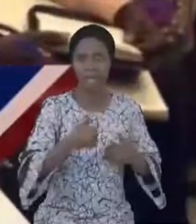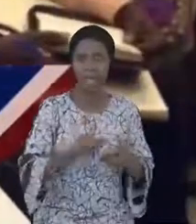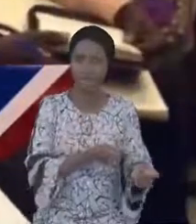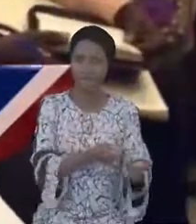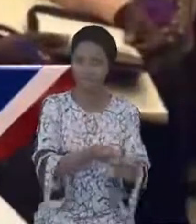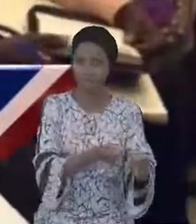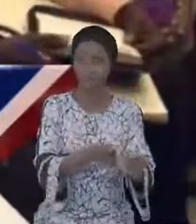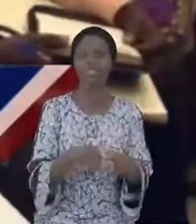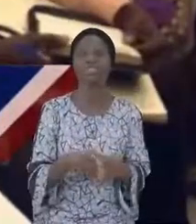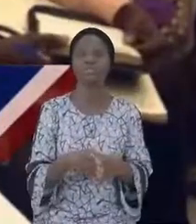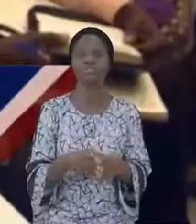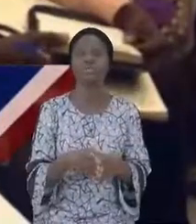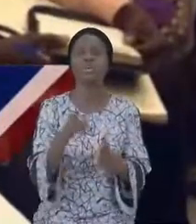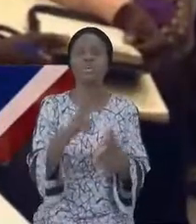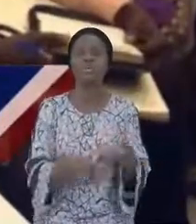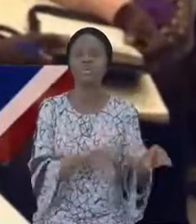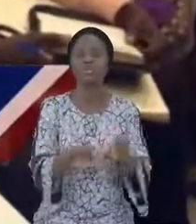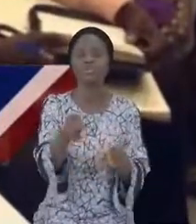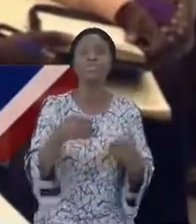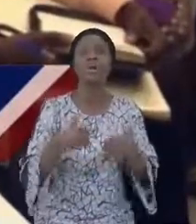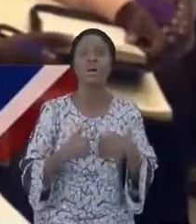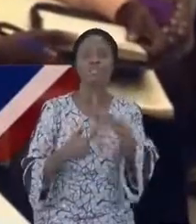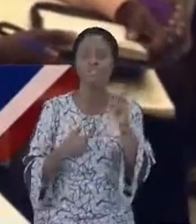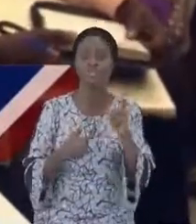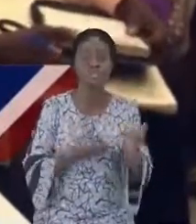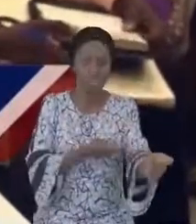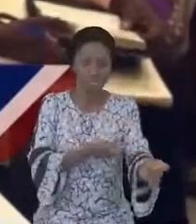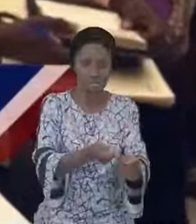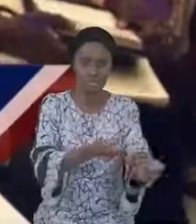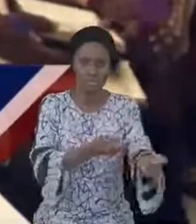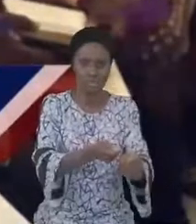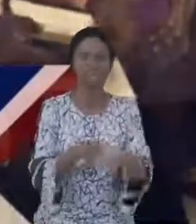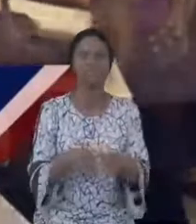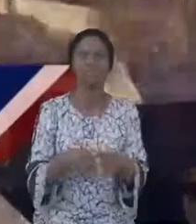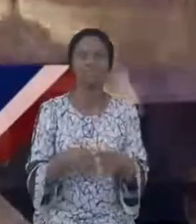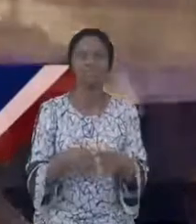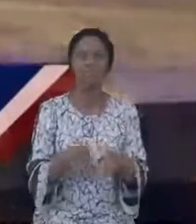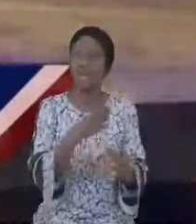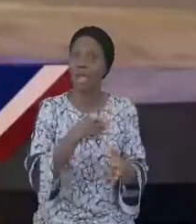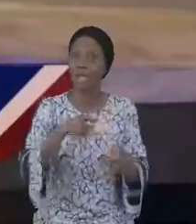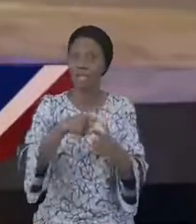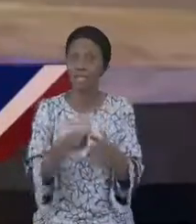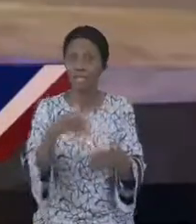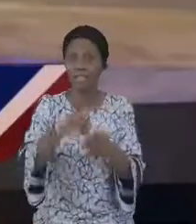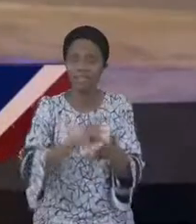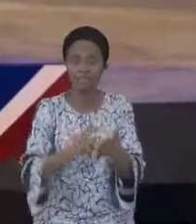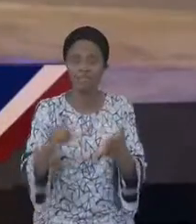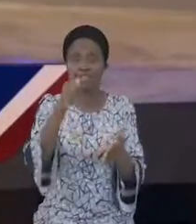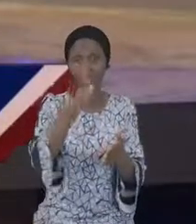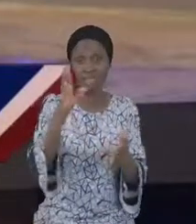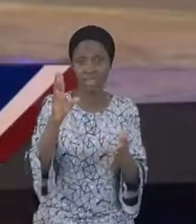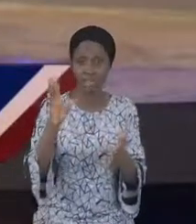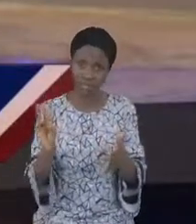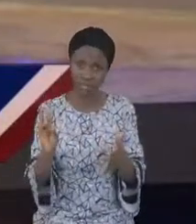poissons. Qu'est-ce que vous avez? Qu'il domine. Je dis, qu'est-ce que vous avez? Qu'il domine. Vous avez la domination. Qu'est-ce que vous